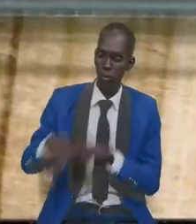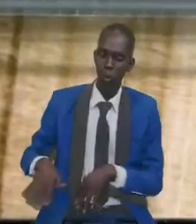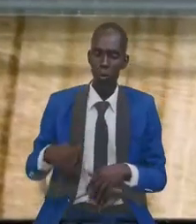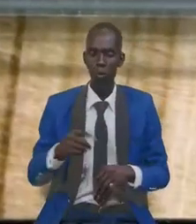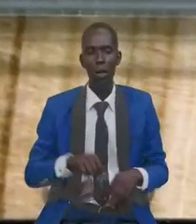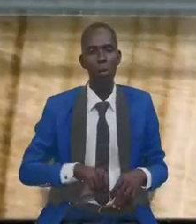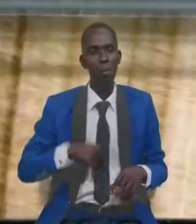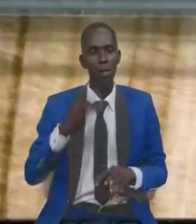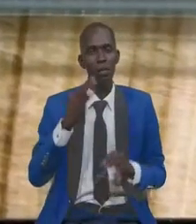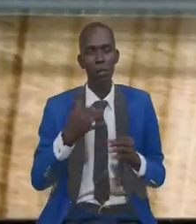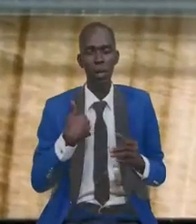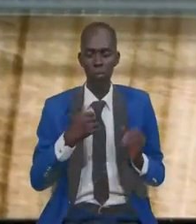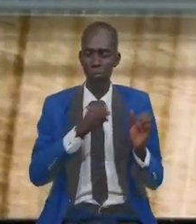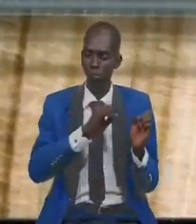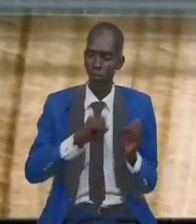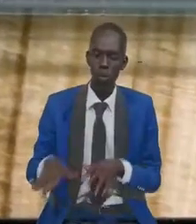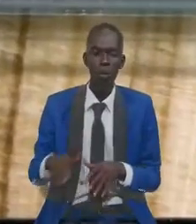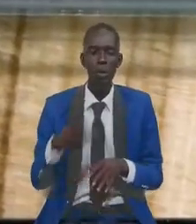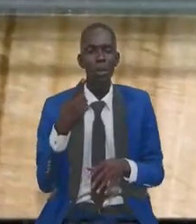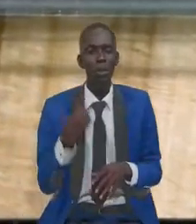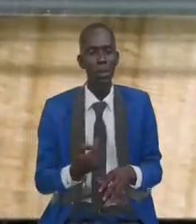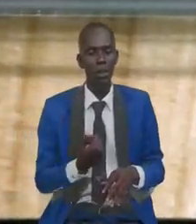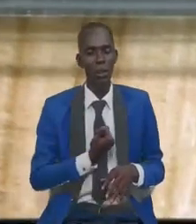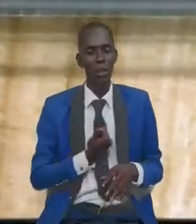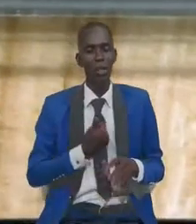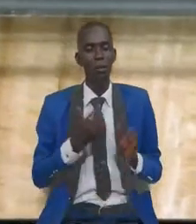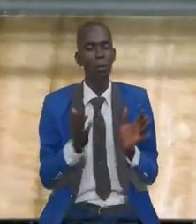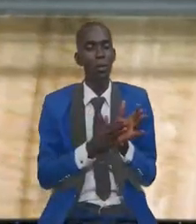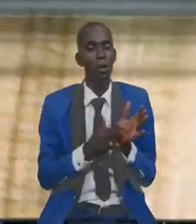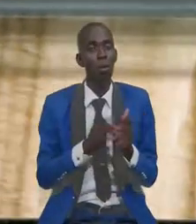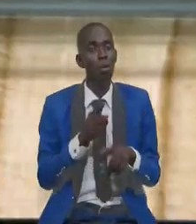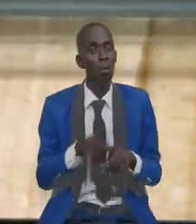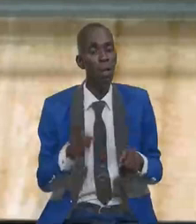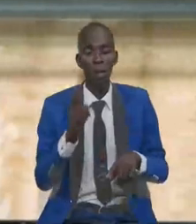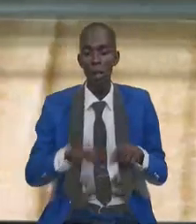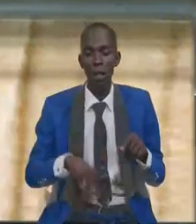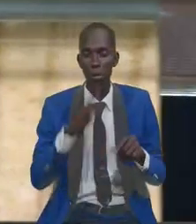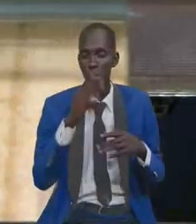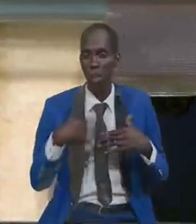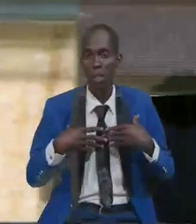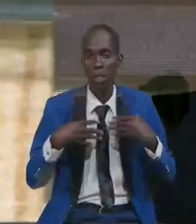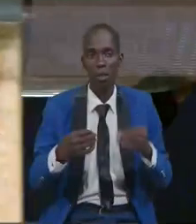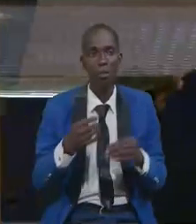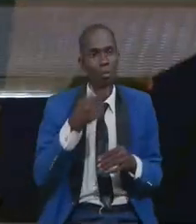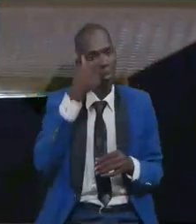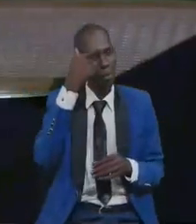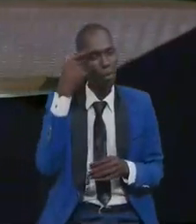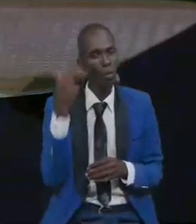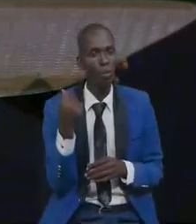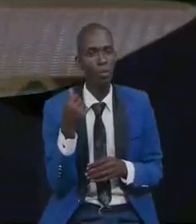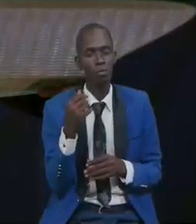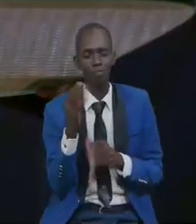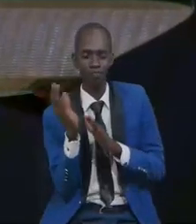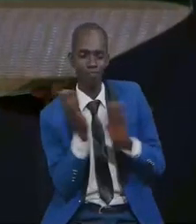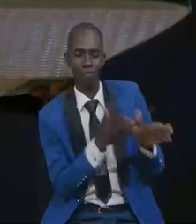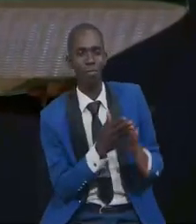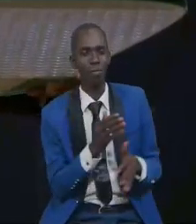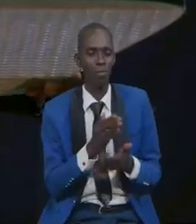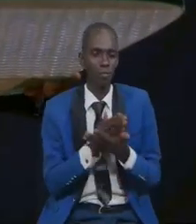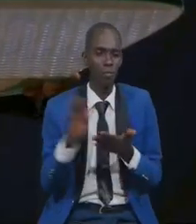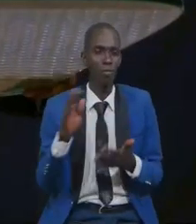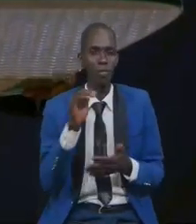délaissé l'exaltation de soi. Mais elle n'a pas accepté et abandonné-la. Et allons chacun